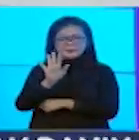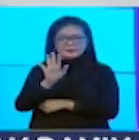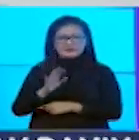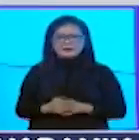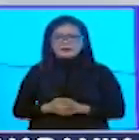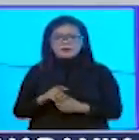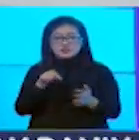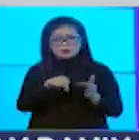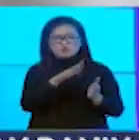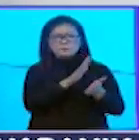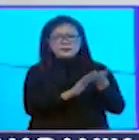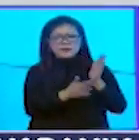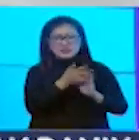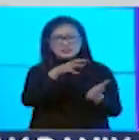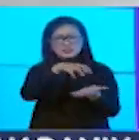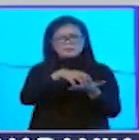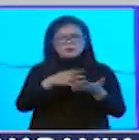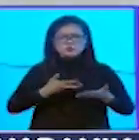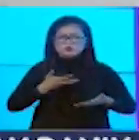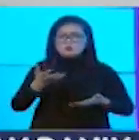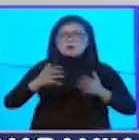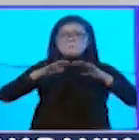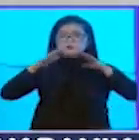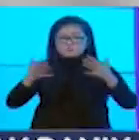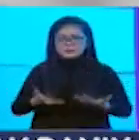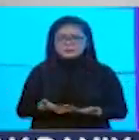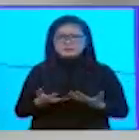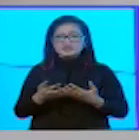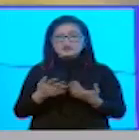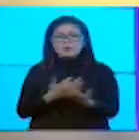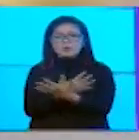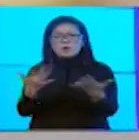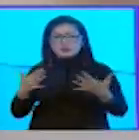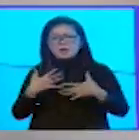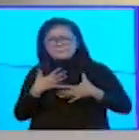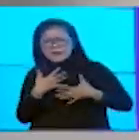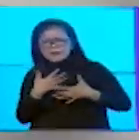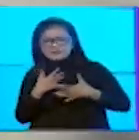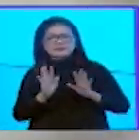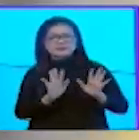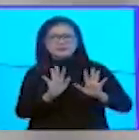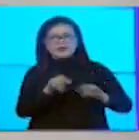Sukabumi. Pihak dinas pun menghimbau agar warga tidak terlalu panik dan melaporkan ke petugas jika ada